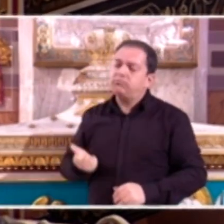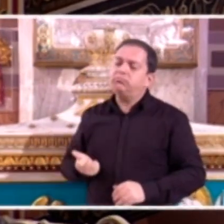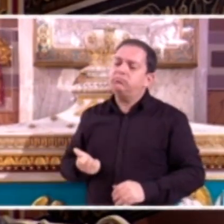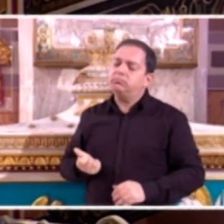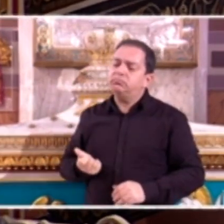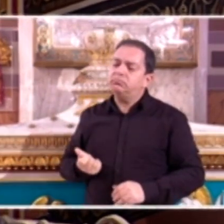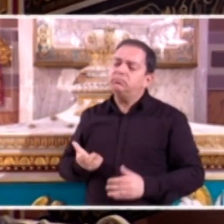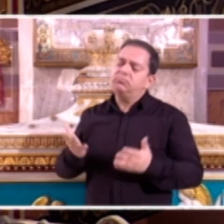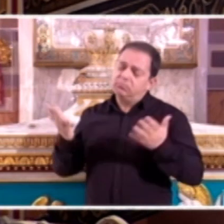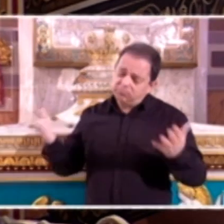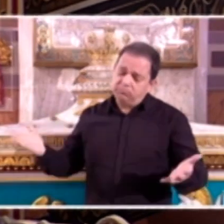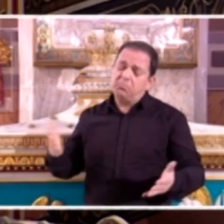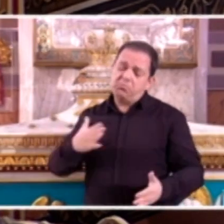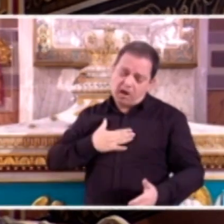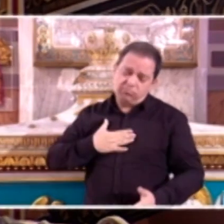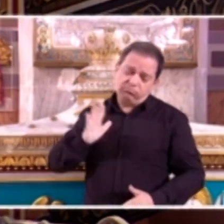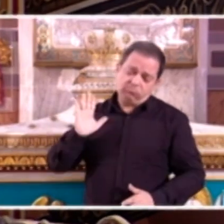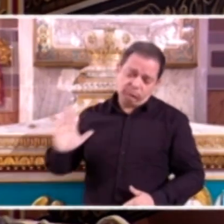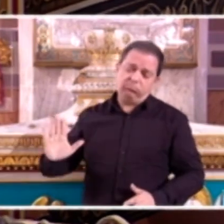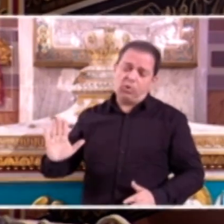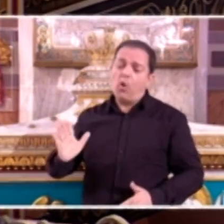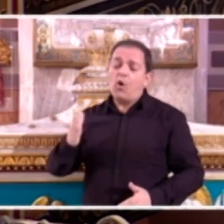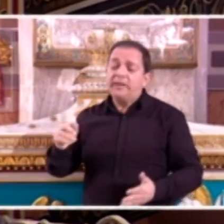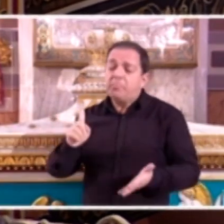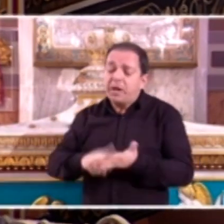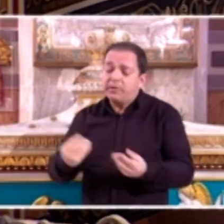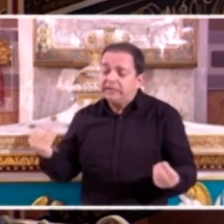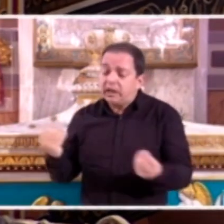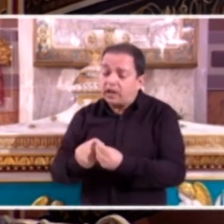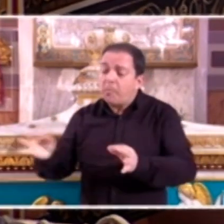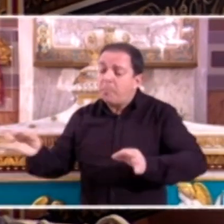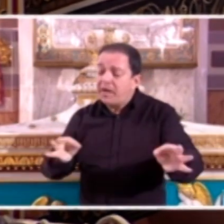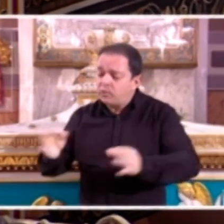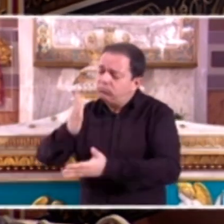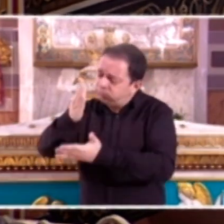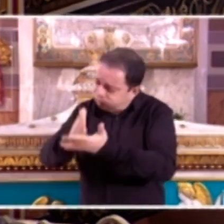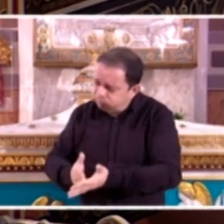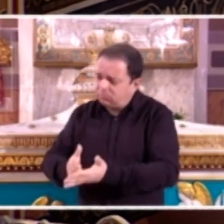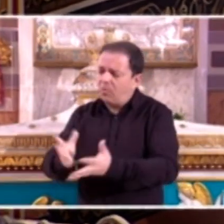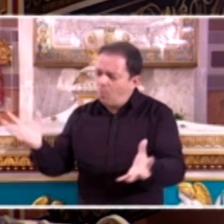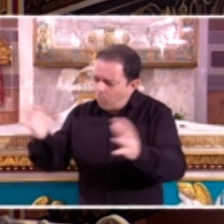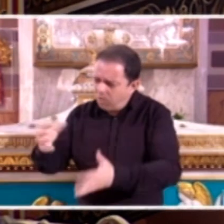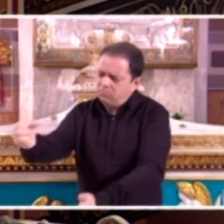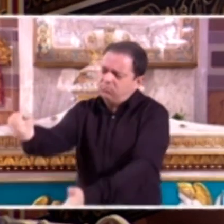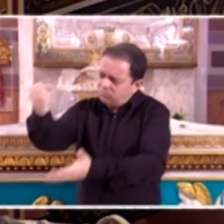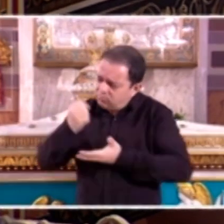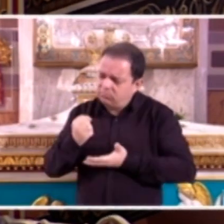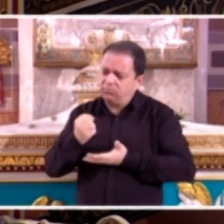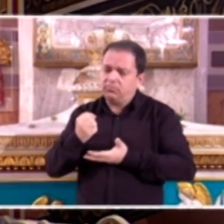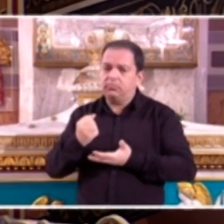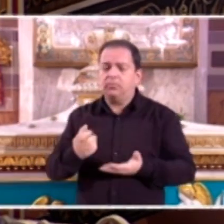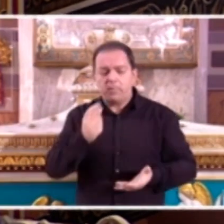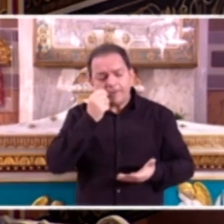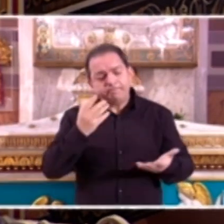«Πάτερ, δώσμη το επιβάλλον μέρος της ουσίας και